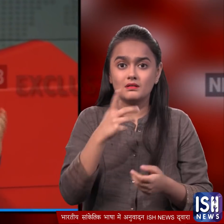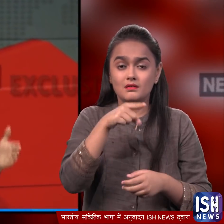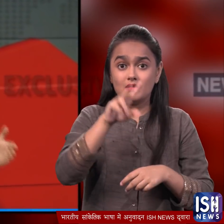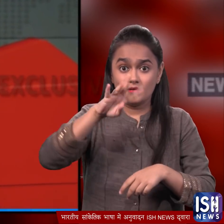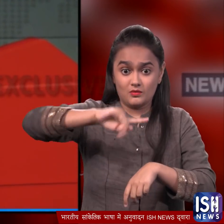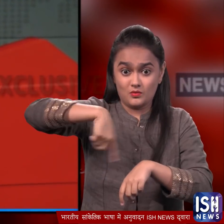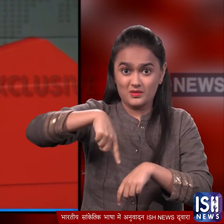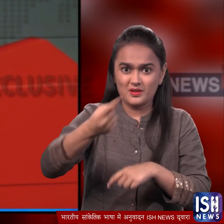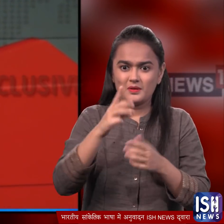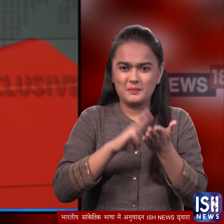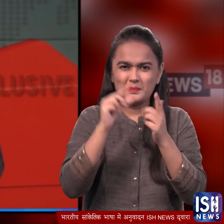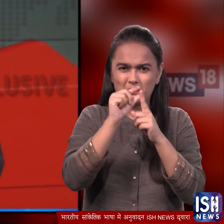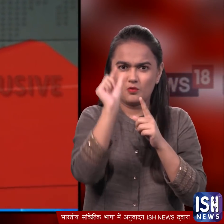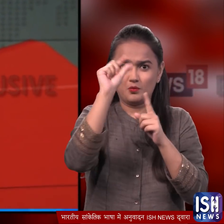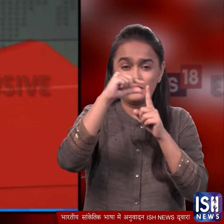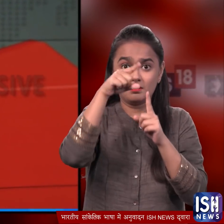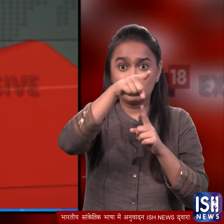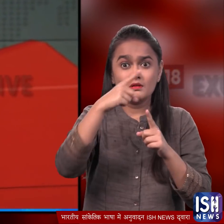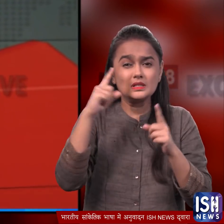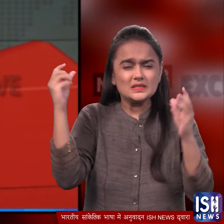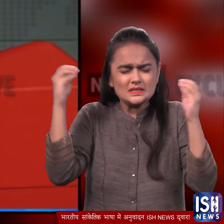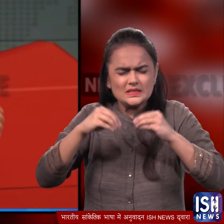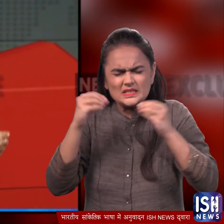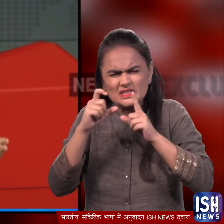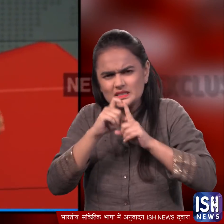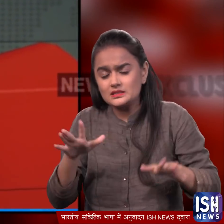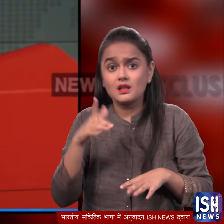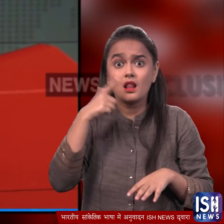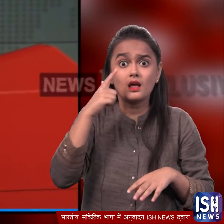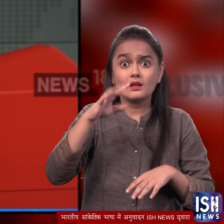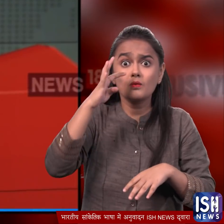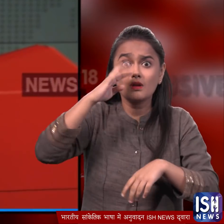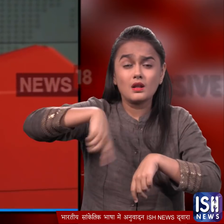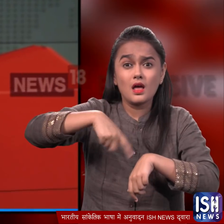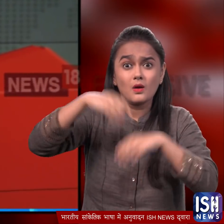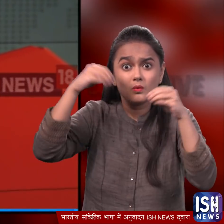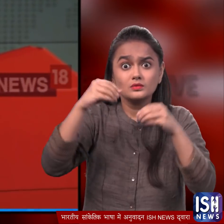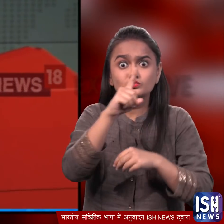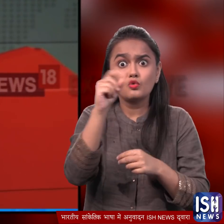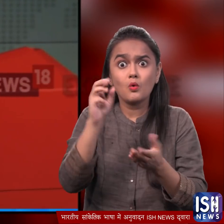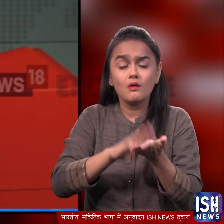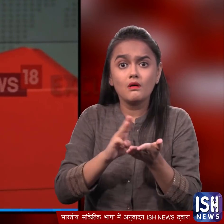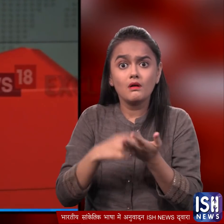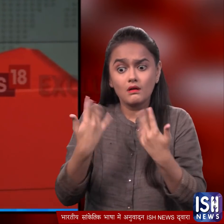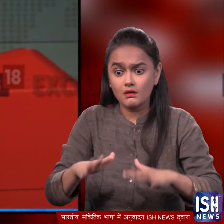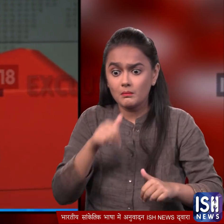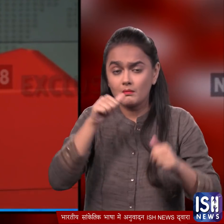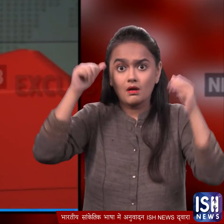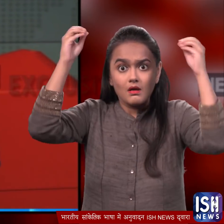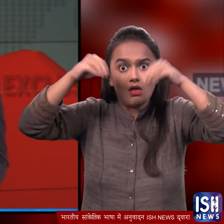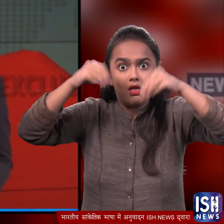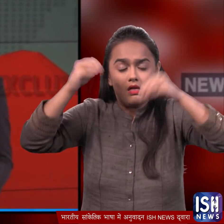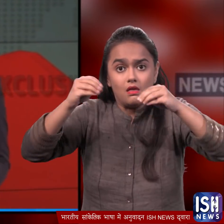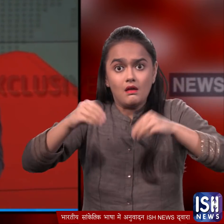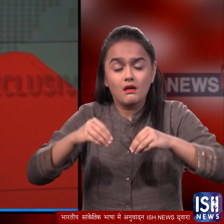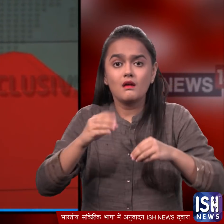घंटों में मध्य और पूर्वी उत्तर प्रदेश में बहुत भारी बारिश हुई है और लखनऊ में तो 9 घंटे में ही 100 मिलीमीटर तक पानी बरसा है,